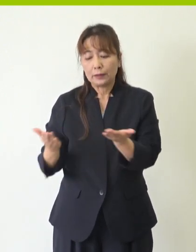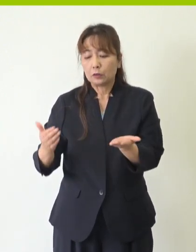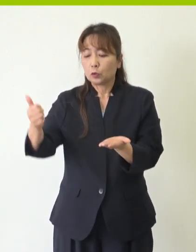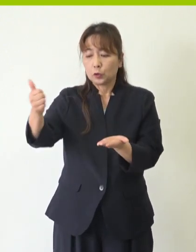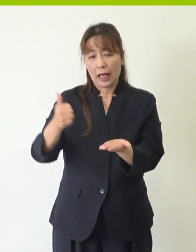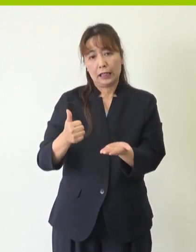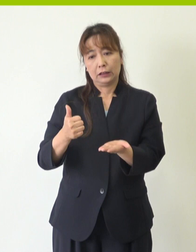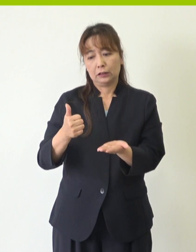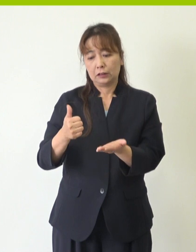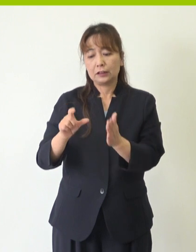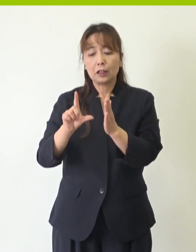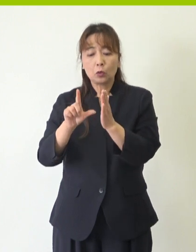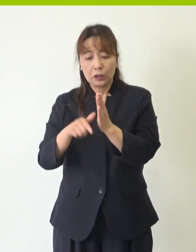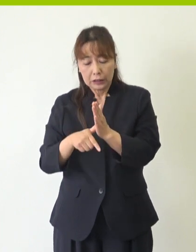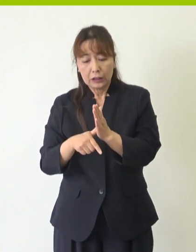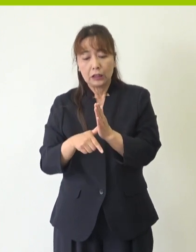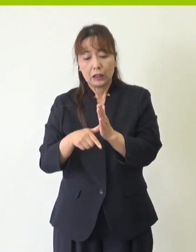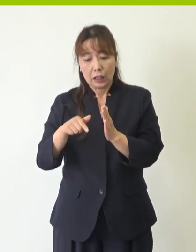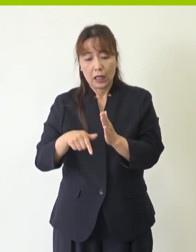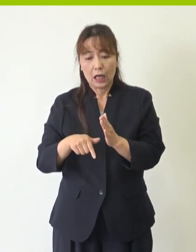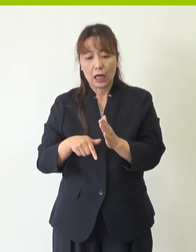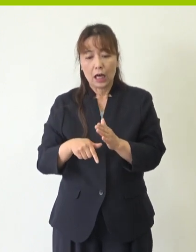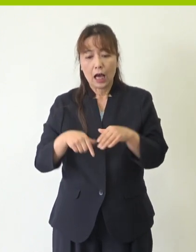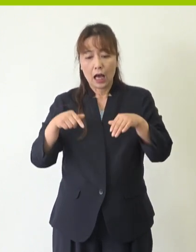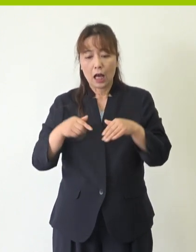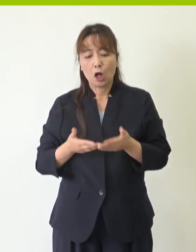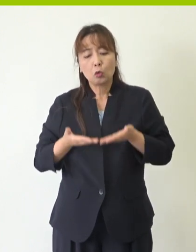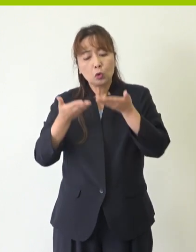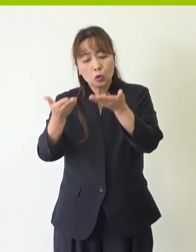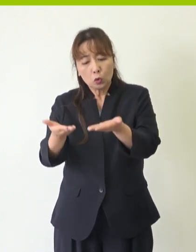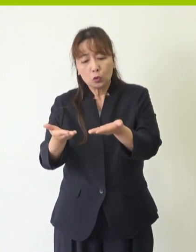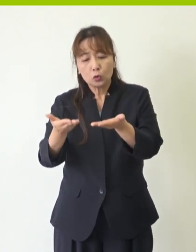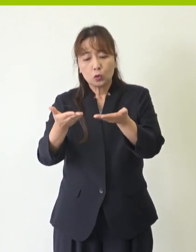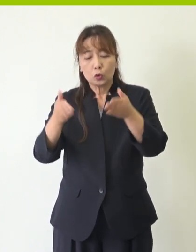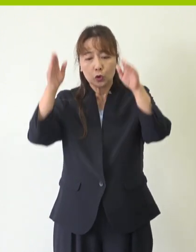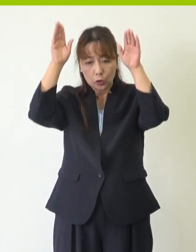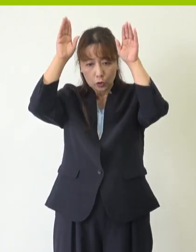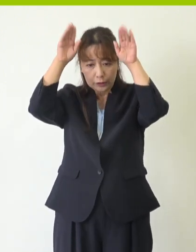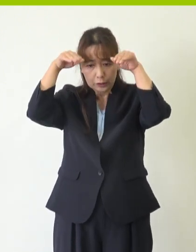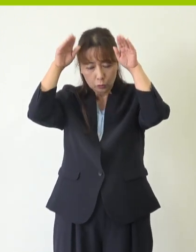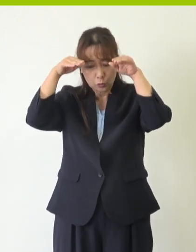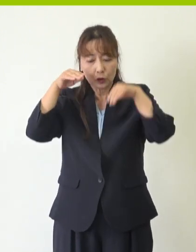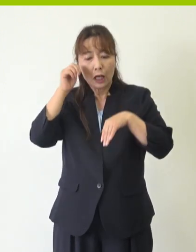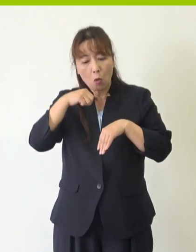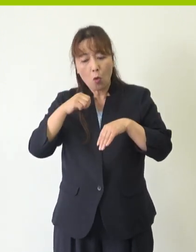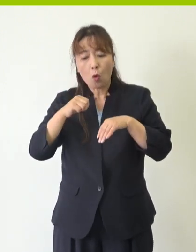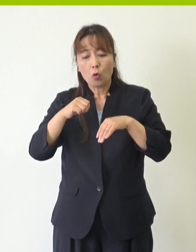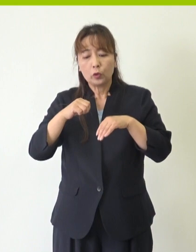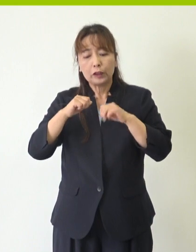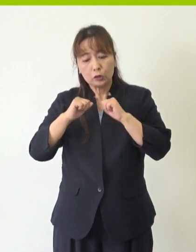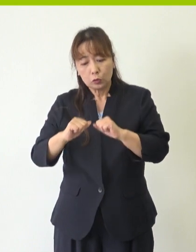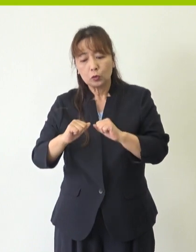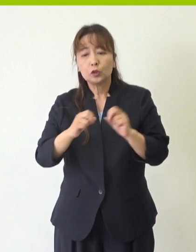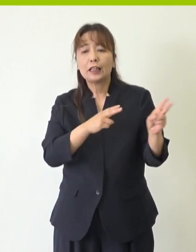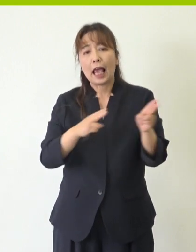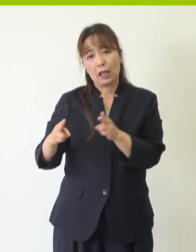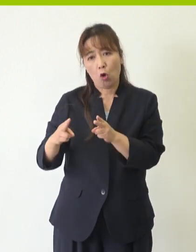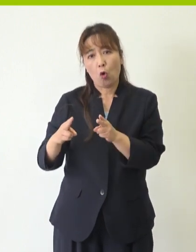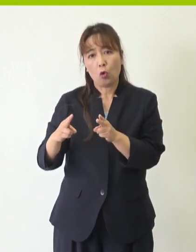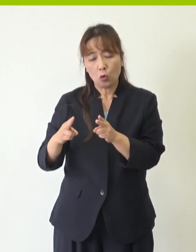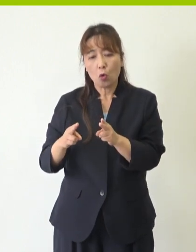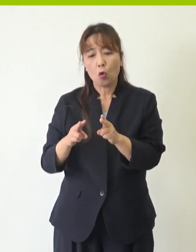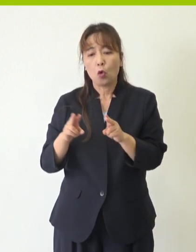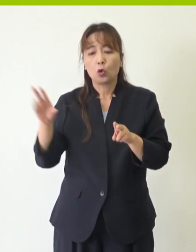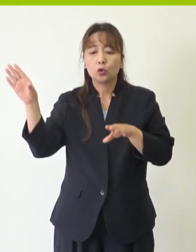上等のいう猫がいないかどうかをまず調べていただいa その上であの買っていただくというようなことを